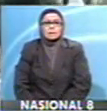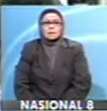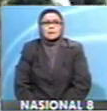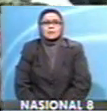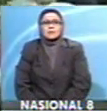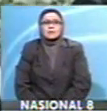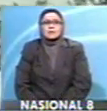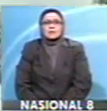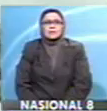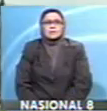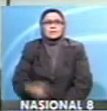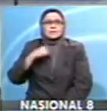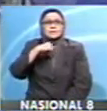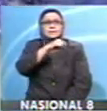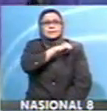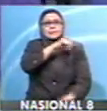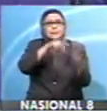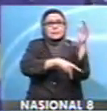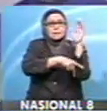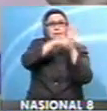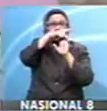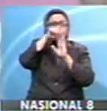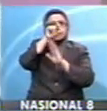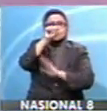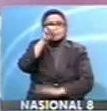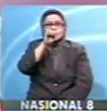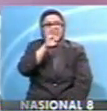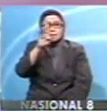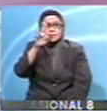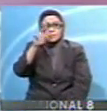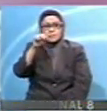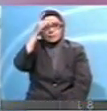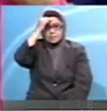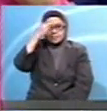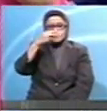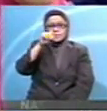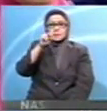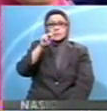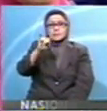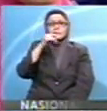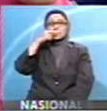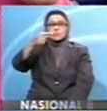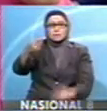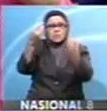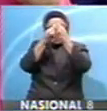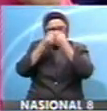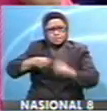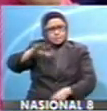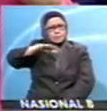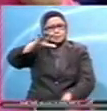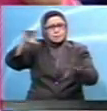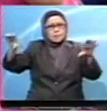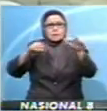bilion ahli parlimen Tambun dat seri Ahmad HNI hanazl berkata anggaran tersebut dibuat berdasarkan kepada